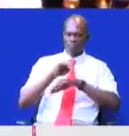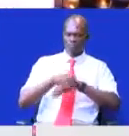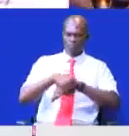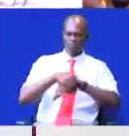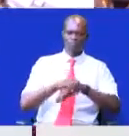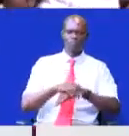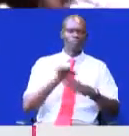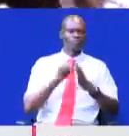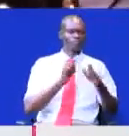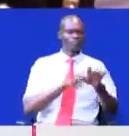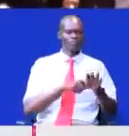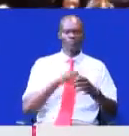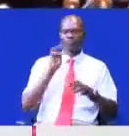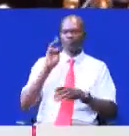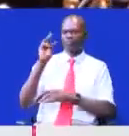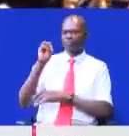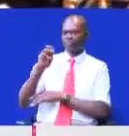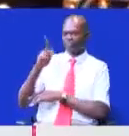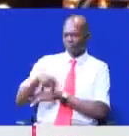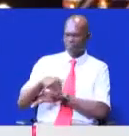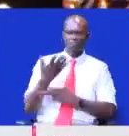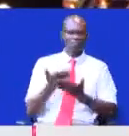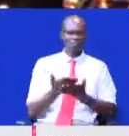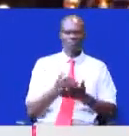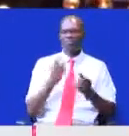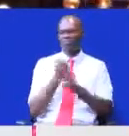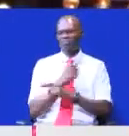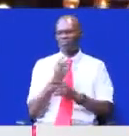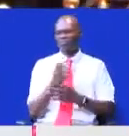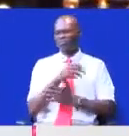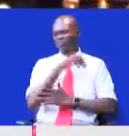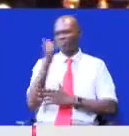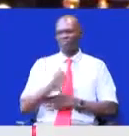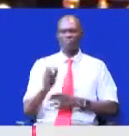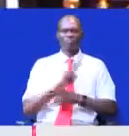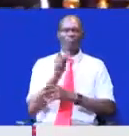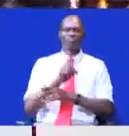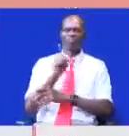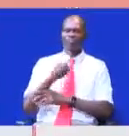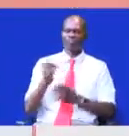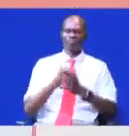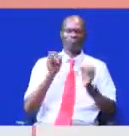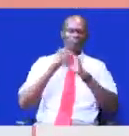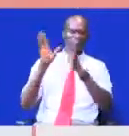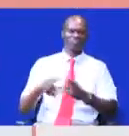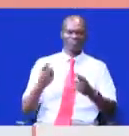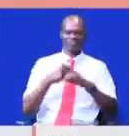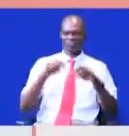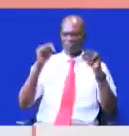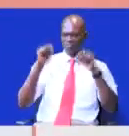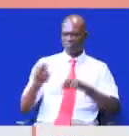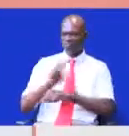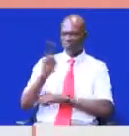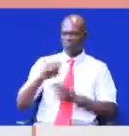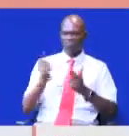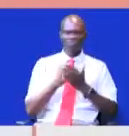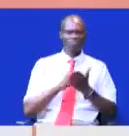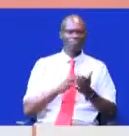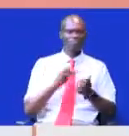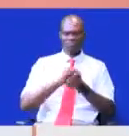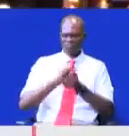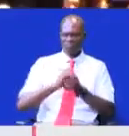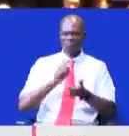malo. Taulo gi opogore gi ma kawaida kama ka ipogo dichiel tiwito ma itiyo godo tiluoko timoyo kata kendo ichako